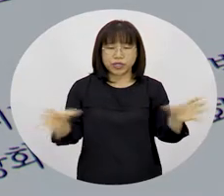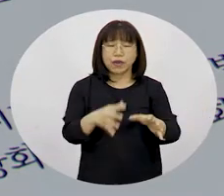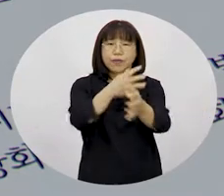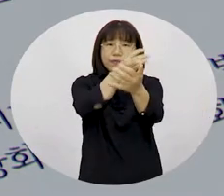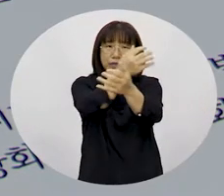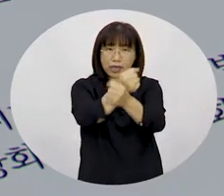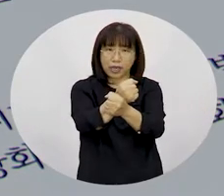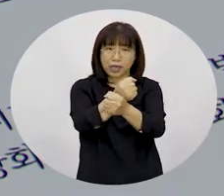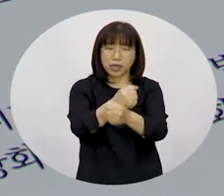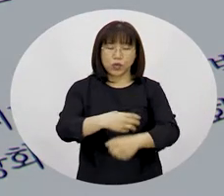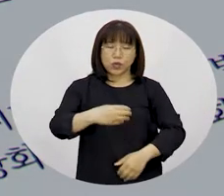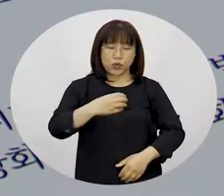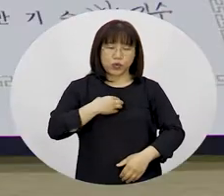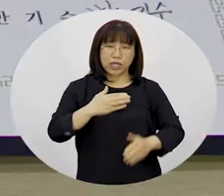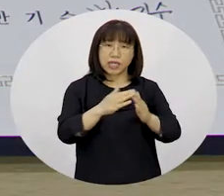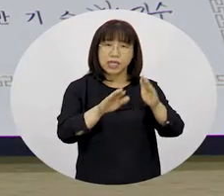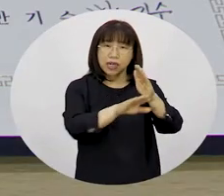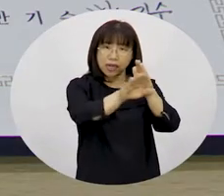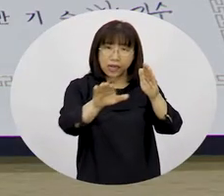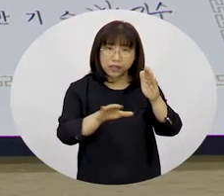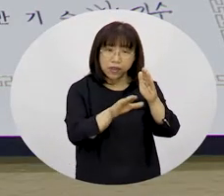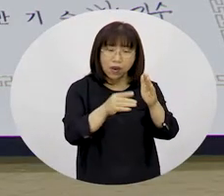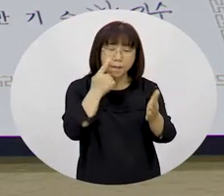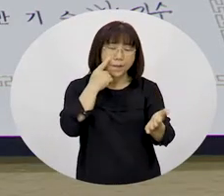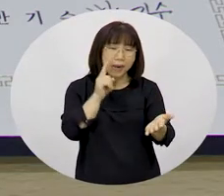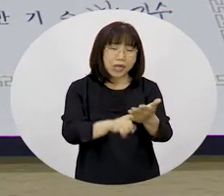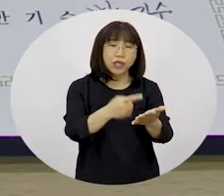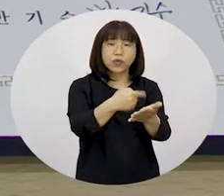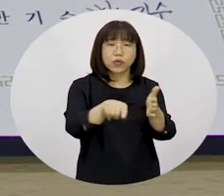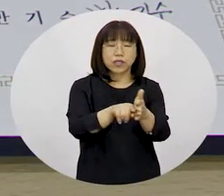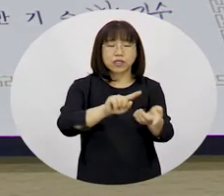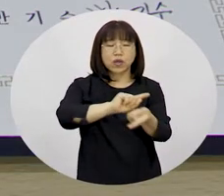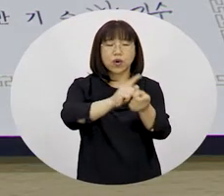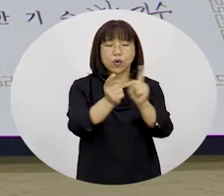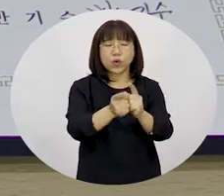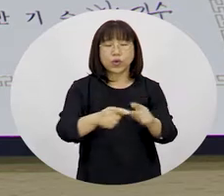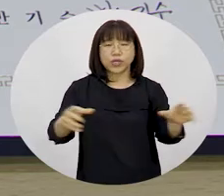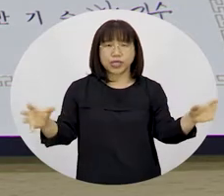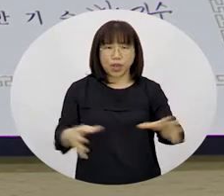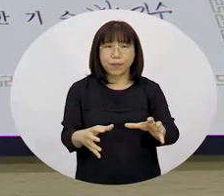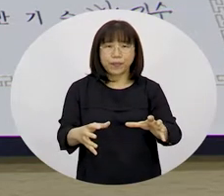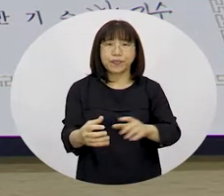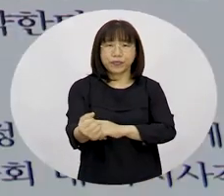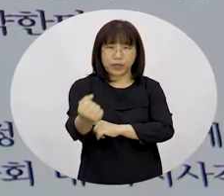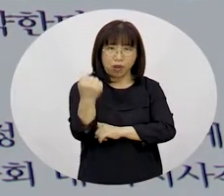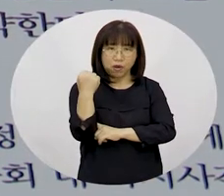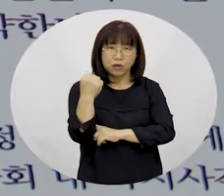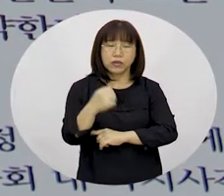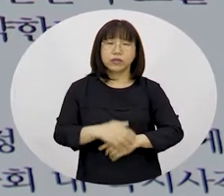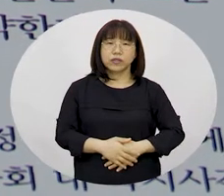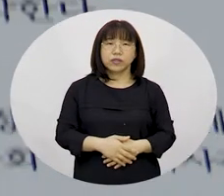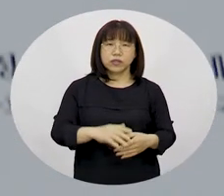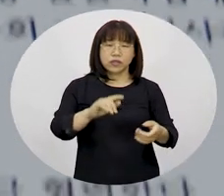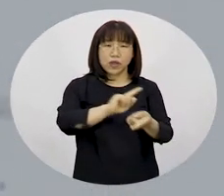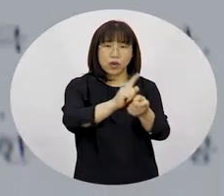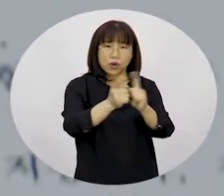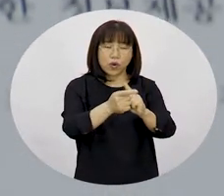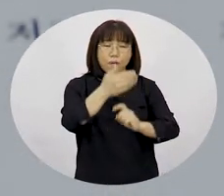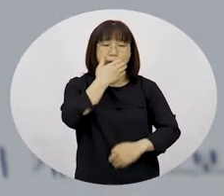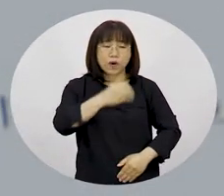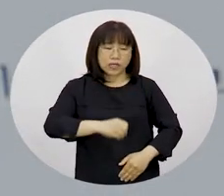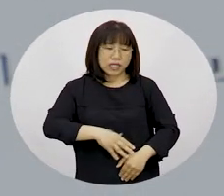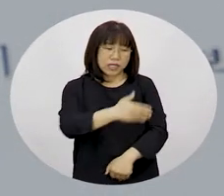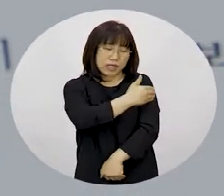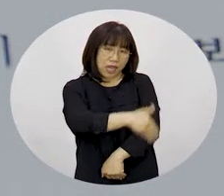2 기간은 협약에 따라 복지사각지대 위기가정 발굴 사업에 대한 생활안전 협력체계를 구축해 국민의 안전 강화와